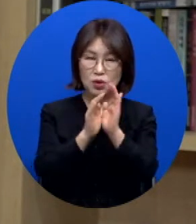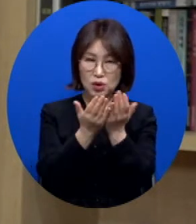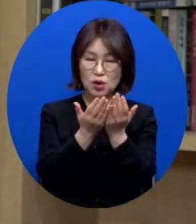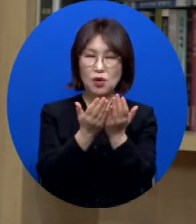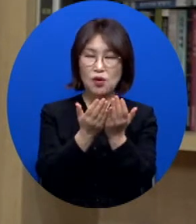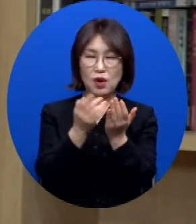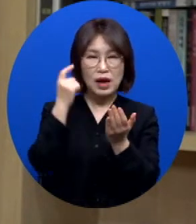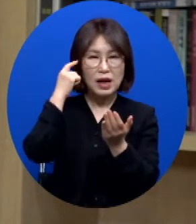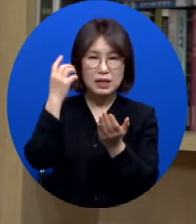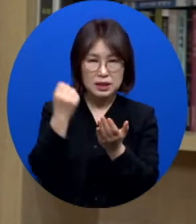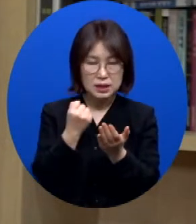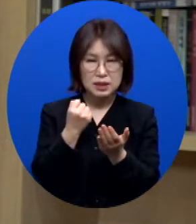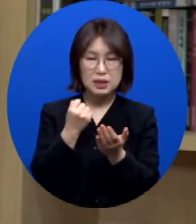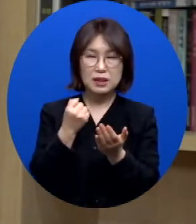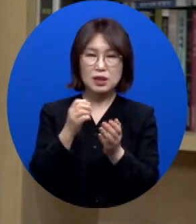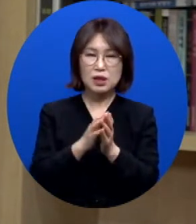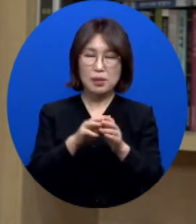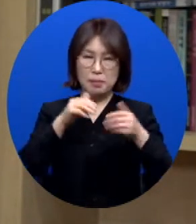가치나